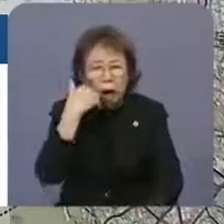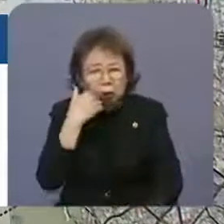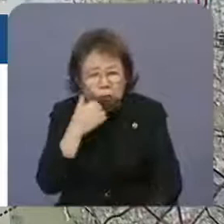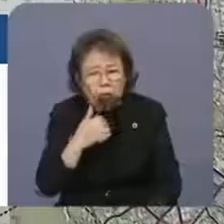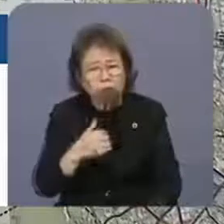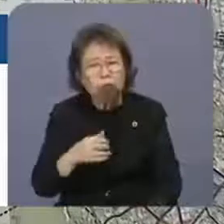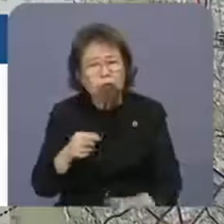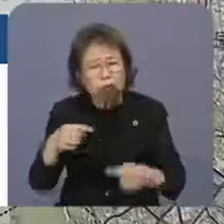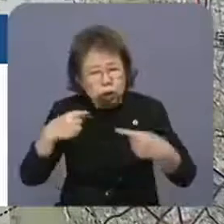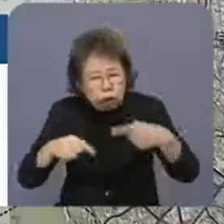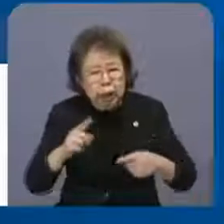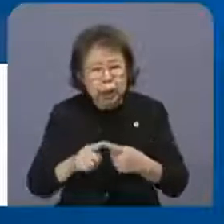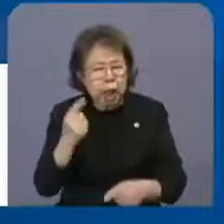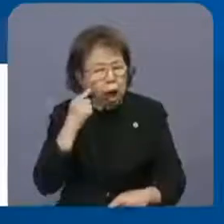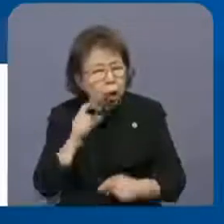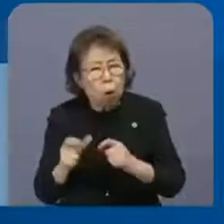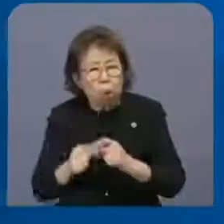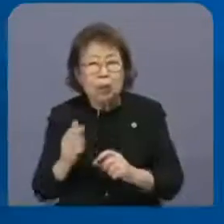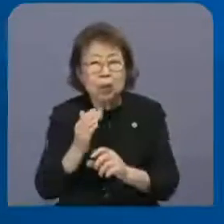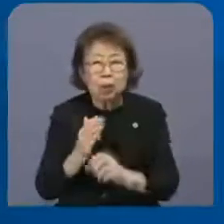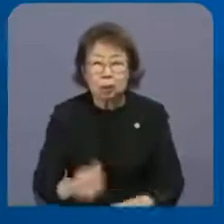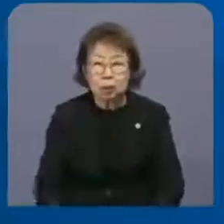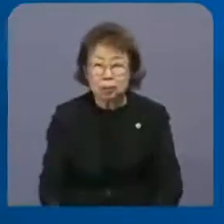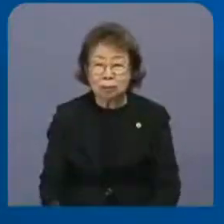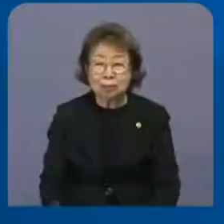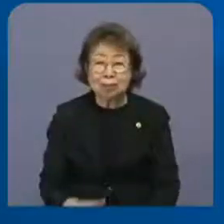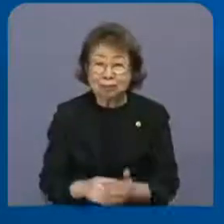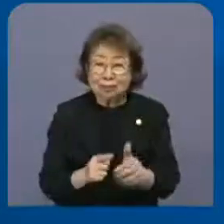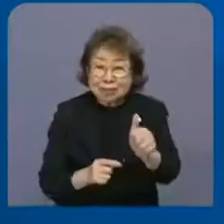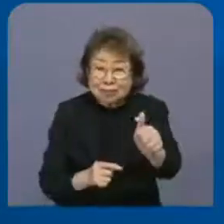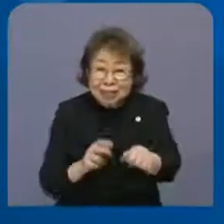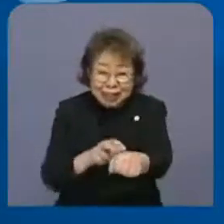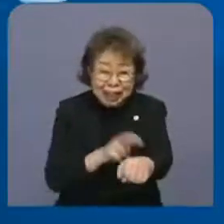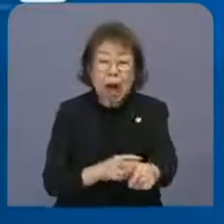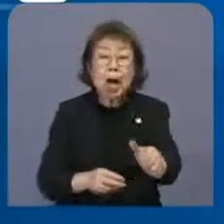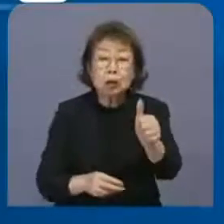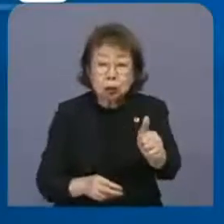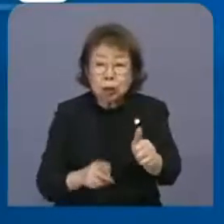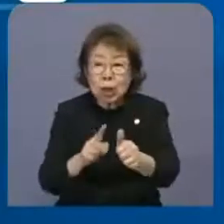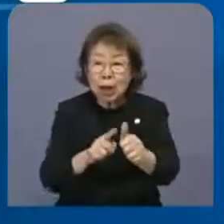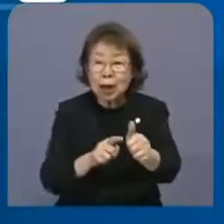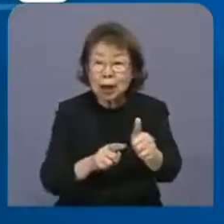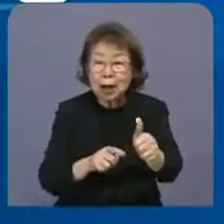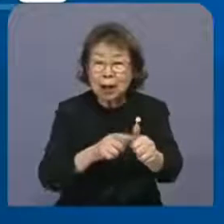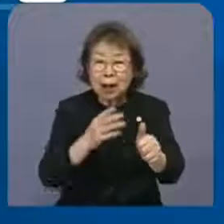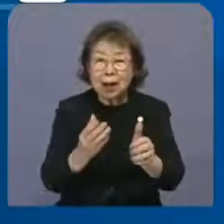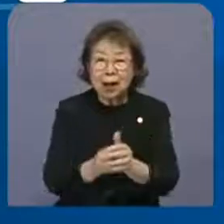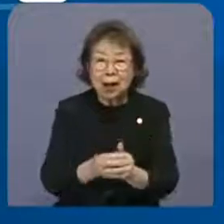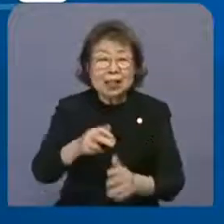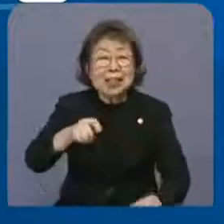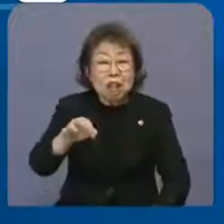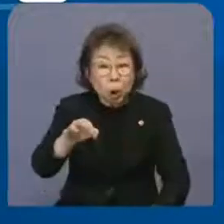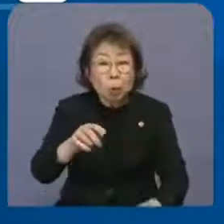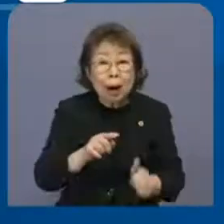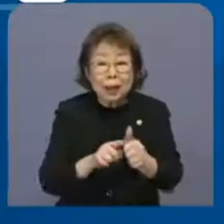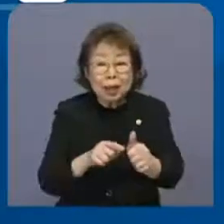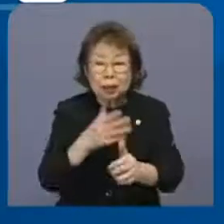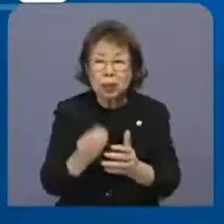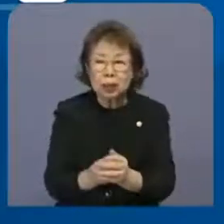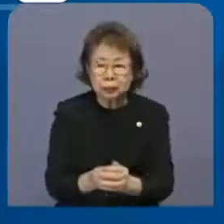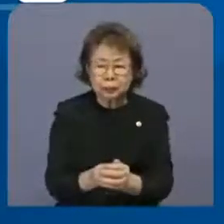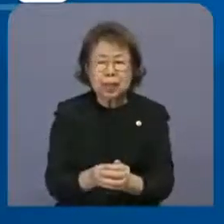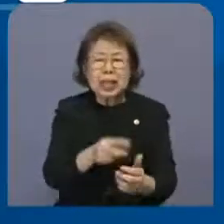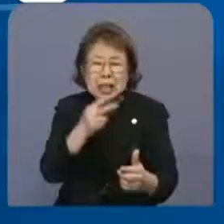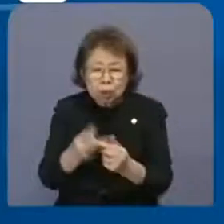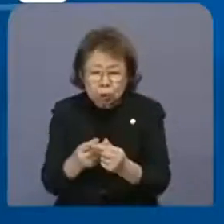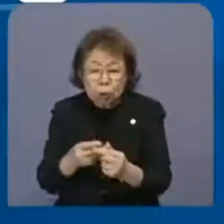함께 고민 좋으실 기장군 국회의원이 자 국토교통부 소관 상임위의 소속인 정도만 의원 2 이순희